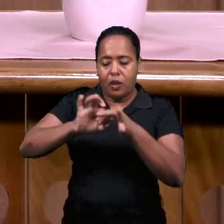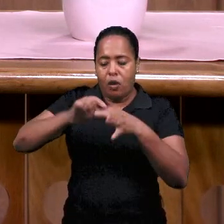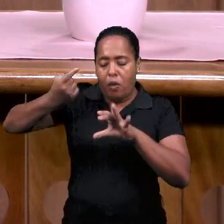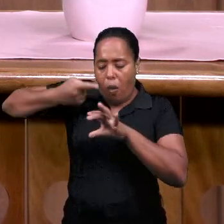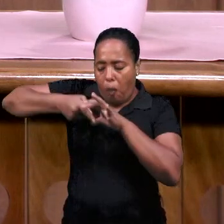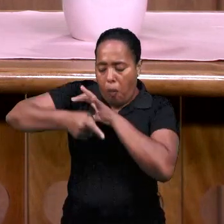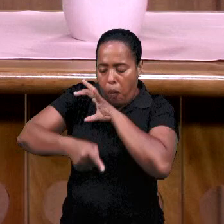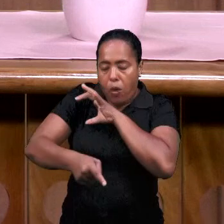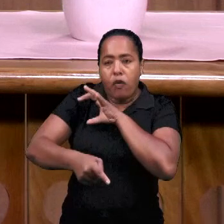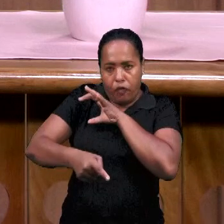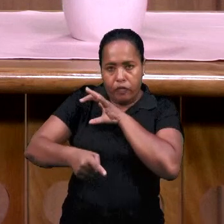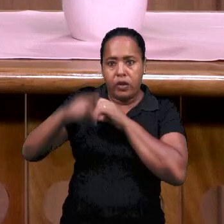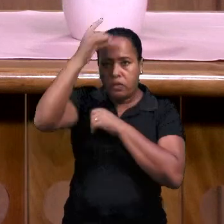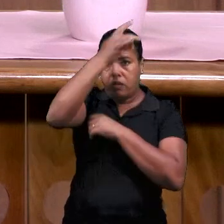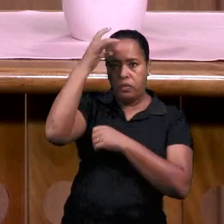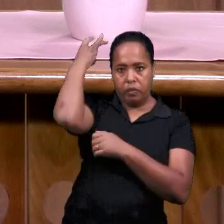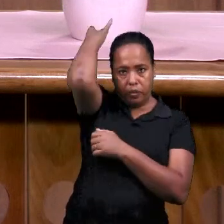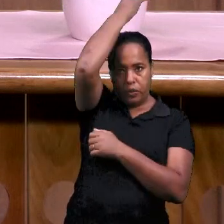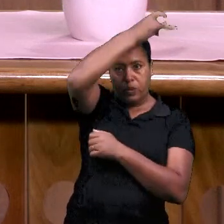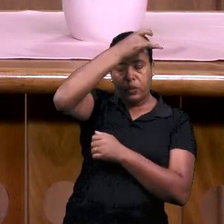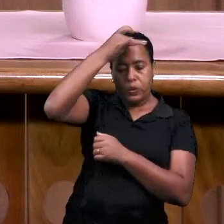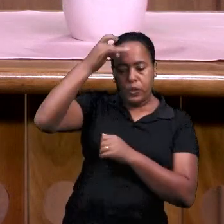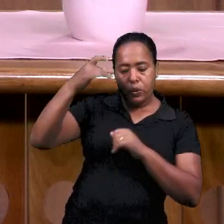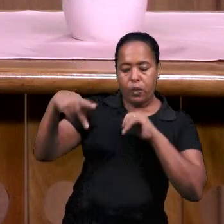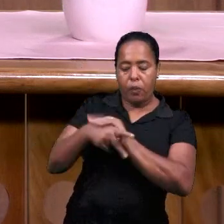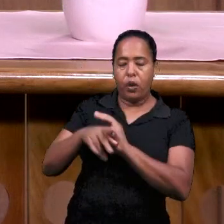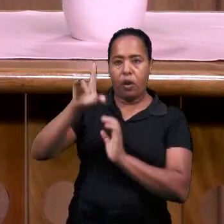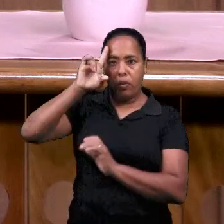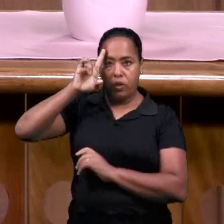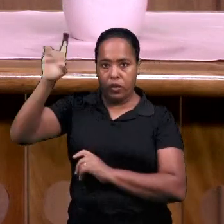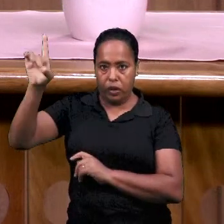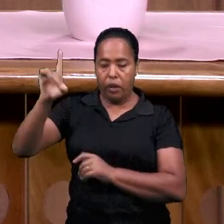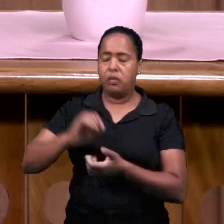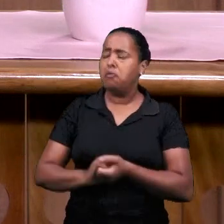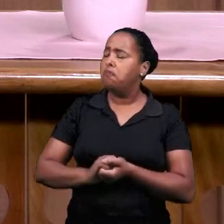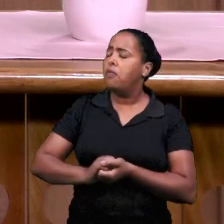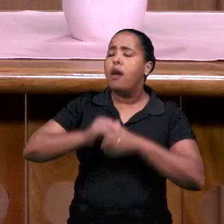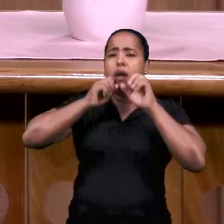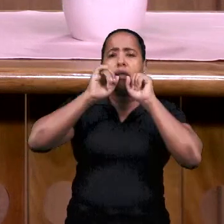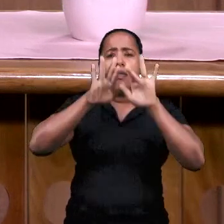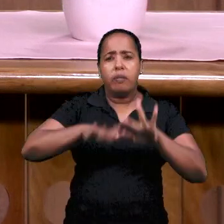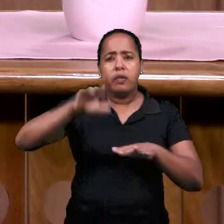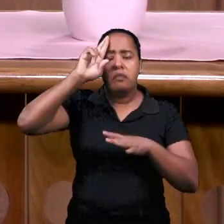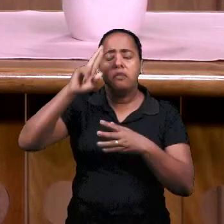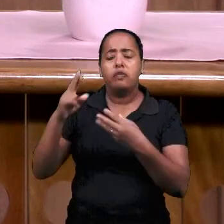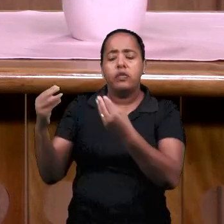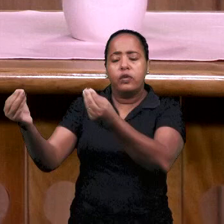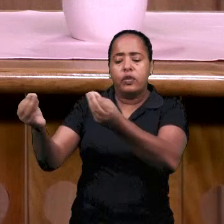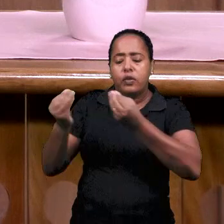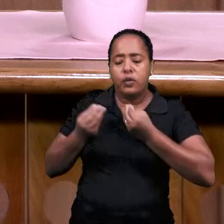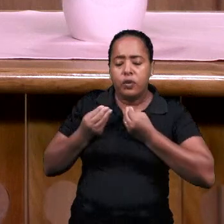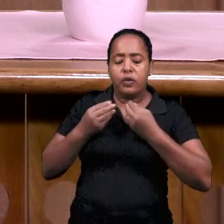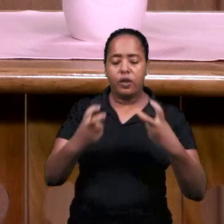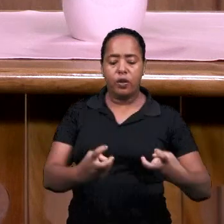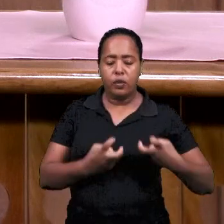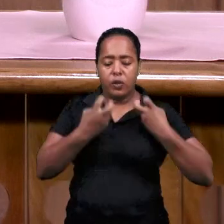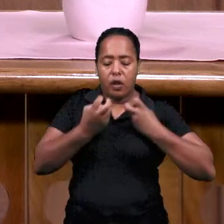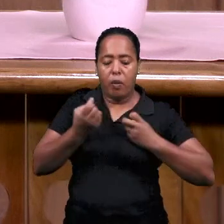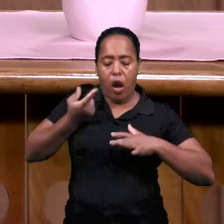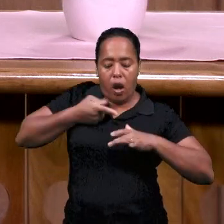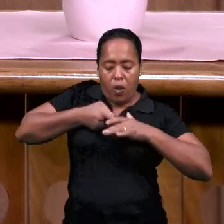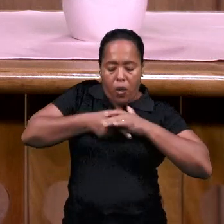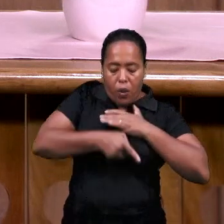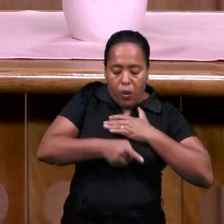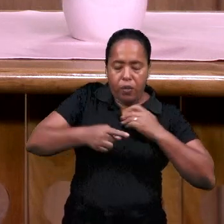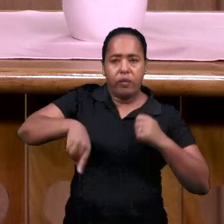à augmenter la communion avec le Saint-Esprit de Dieu. La bénédiction que le Seigneur nous a déjà donnée ici, dans la clameur, il